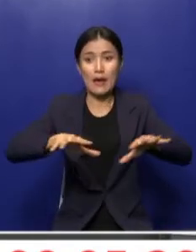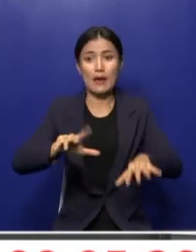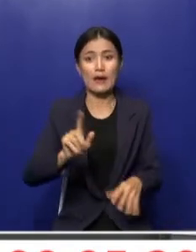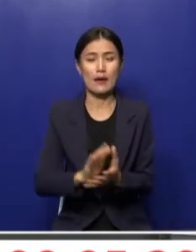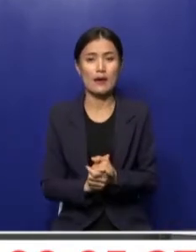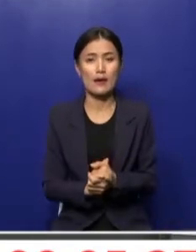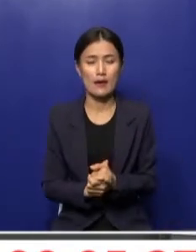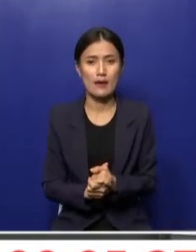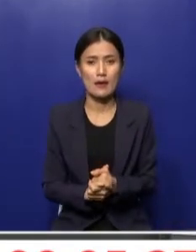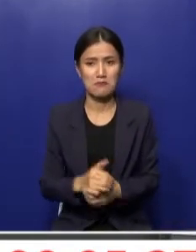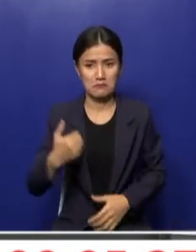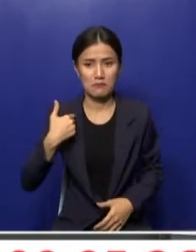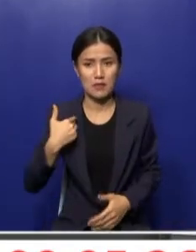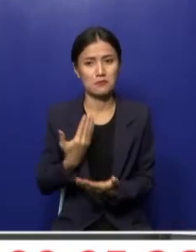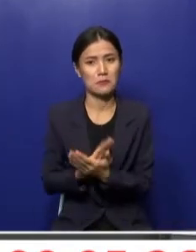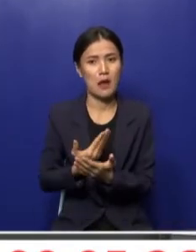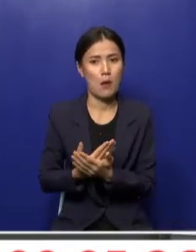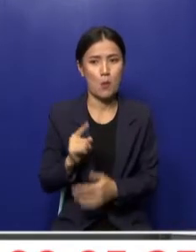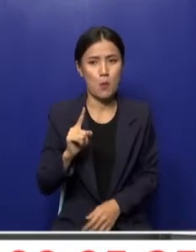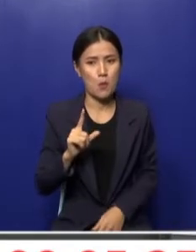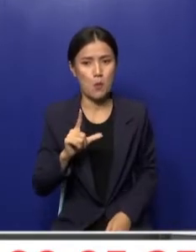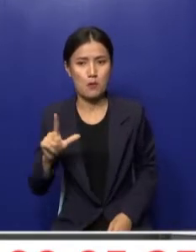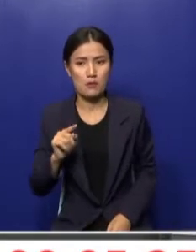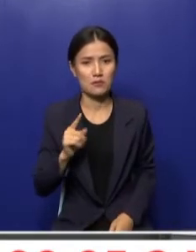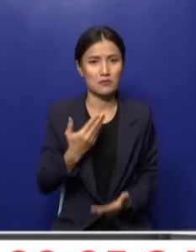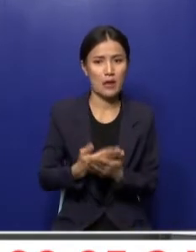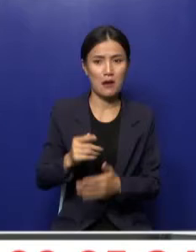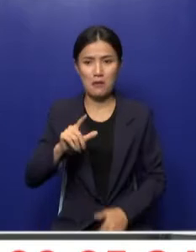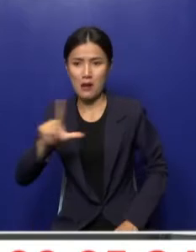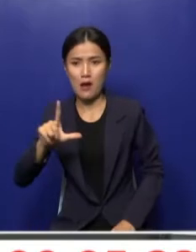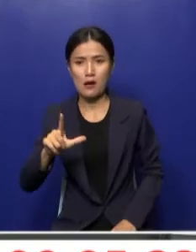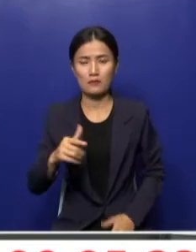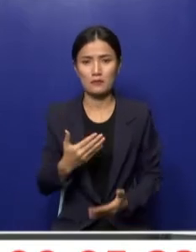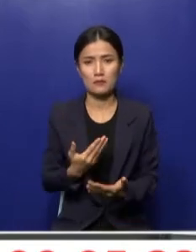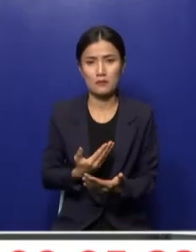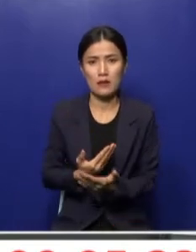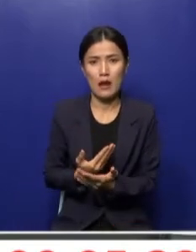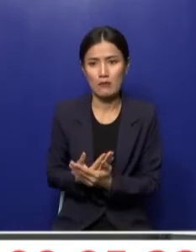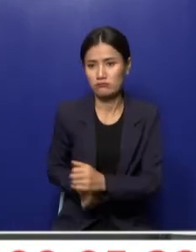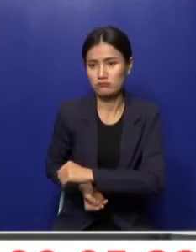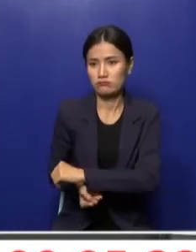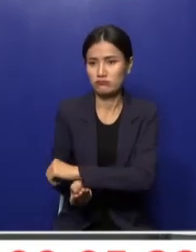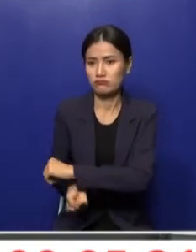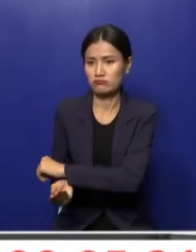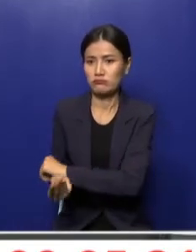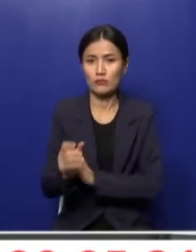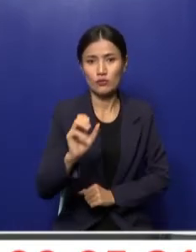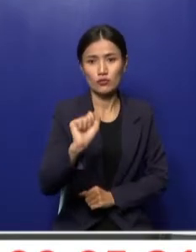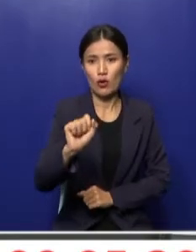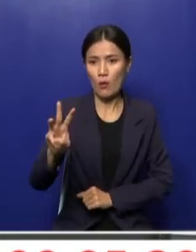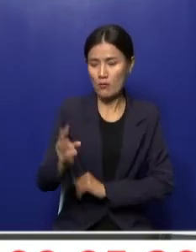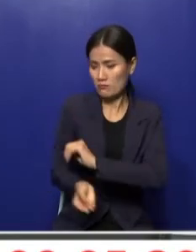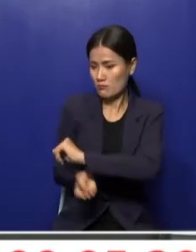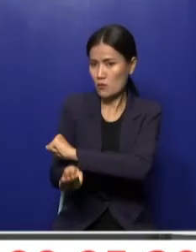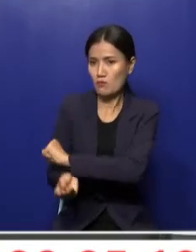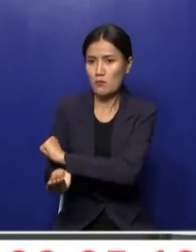มีการใช้เงินนับล้านบาทเพื่อเป็นผดยนต์ผลประโยชน์ตอบแทนให้กับสมาชิกวุฒิสภาใน